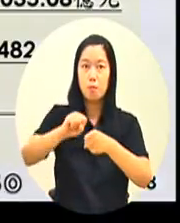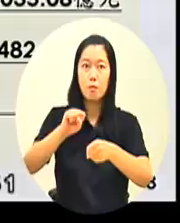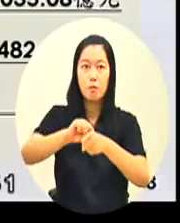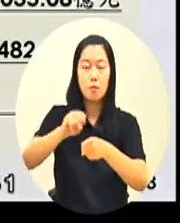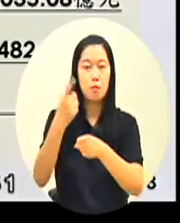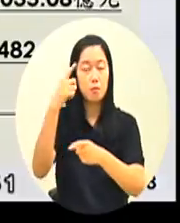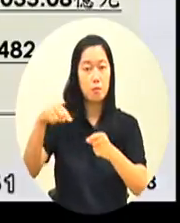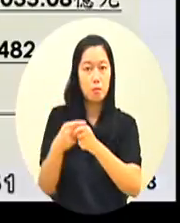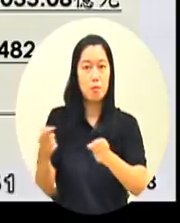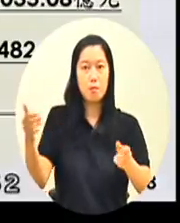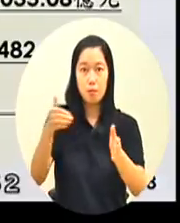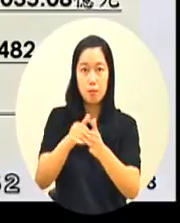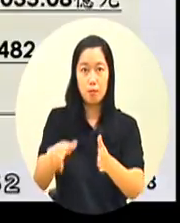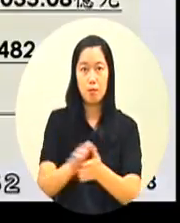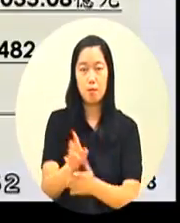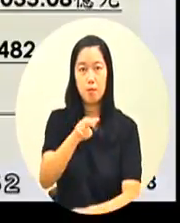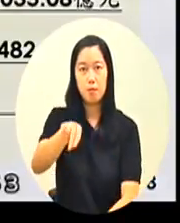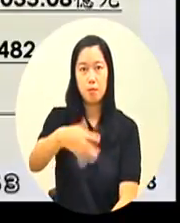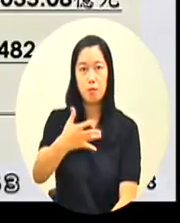底为止是